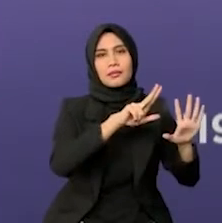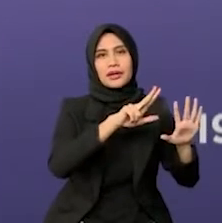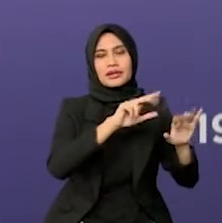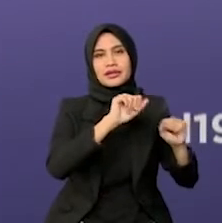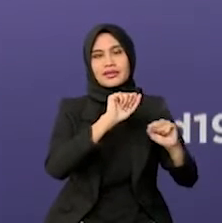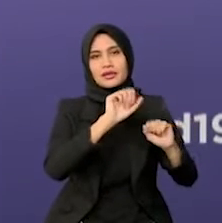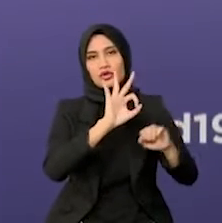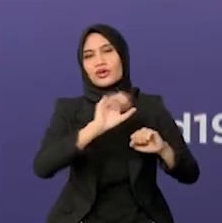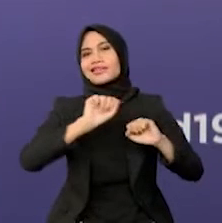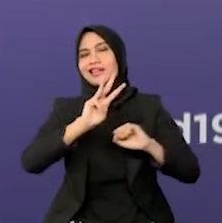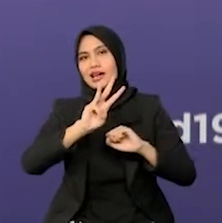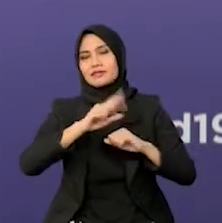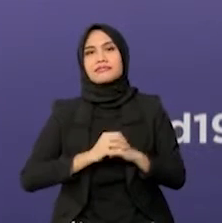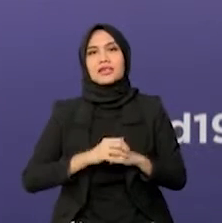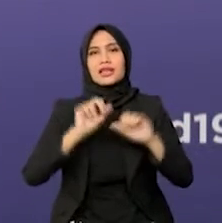800